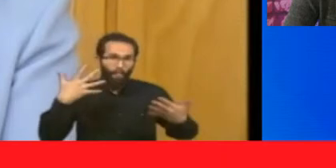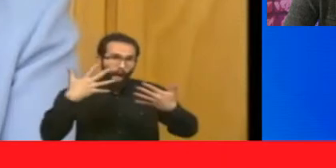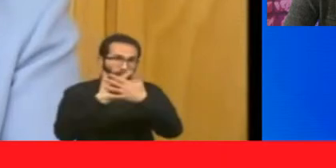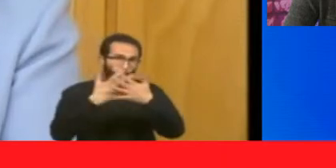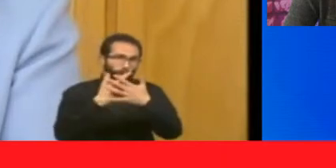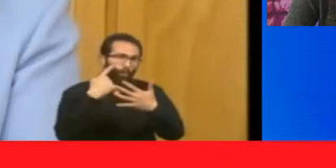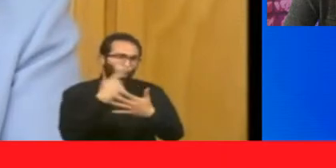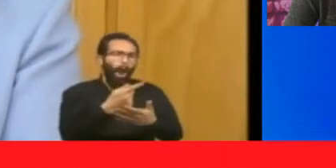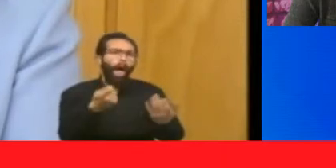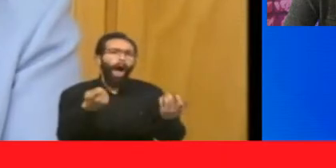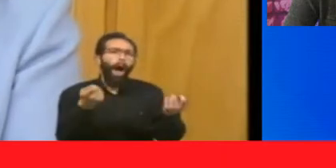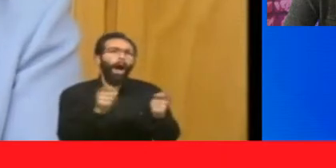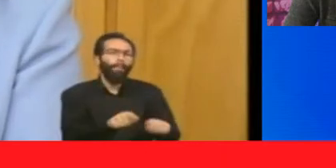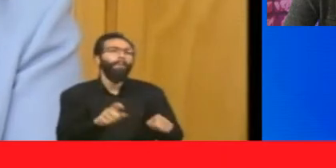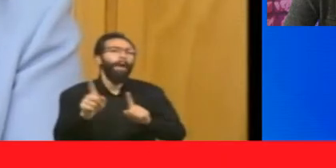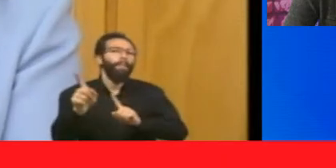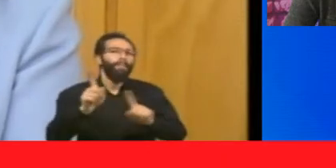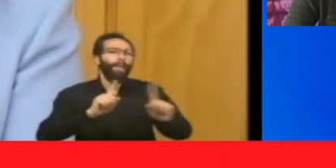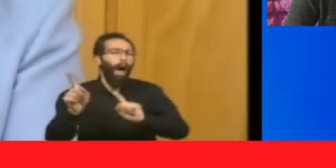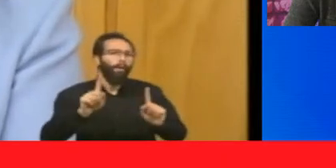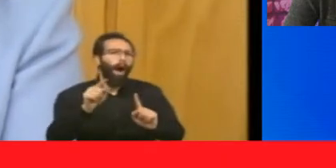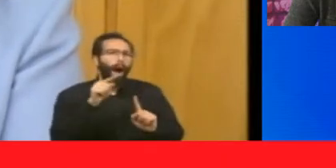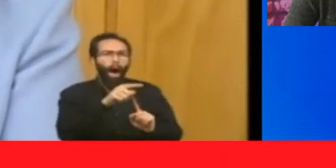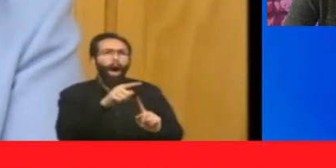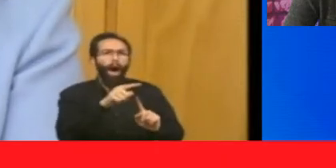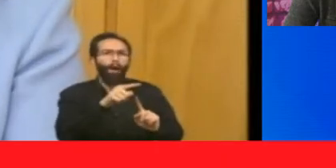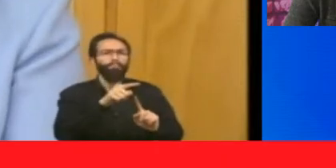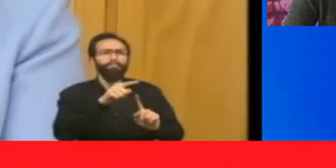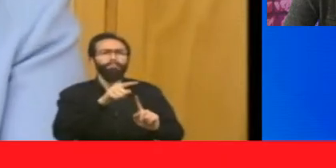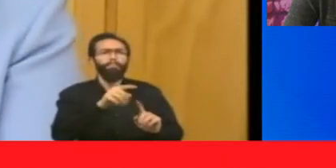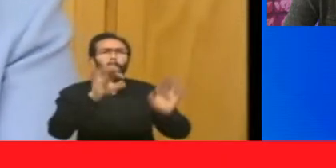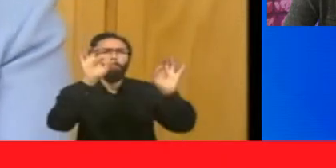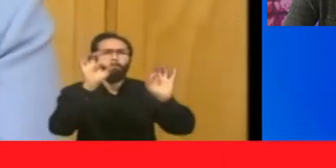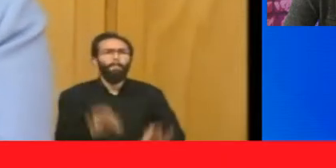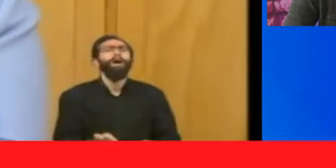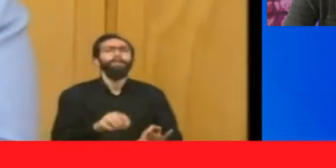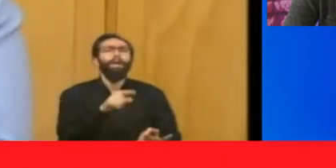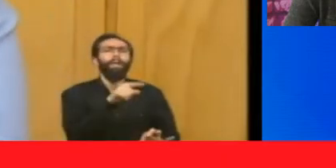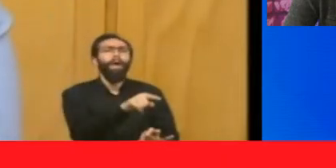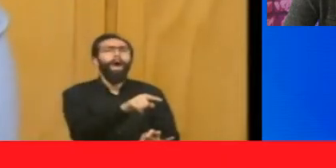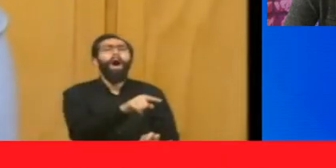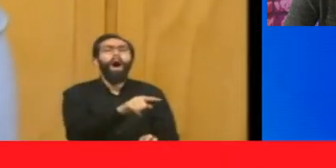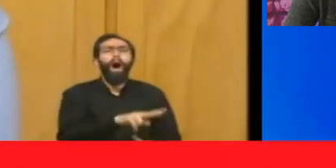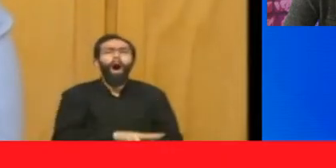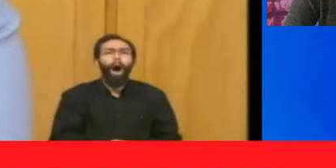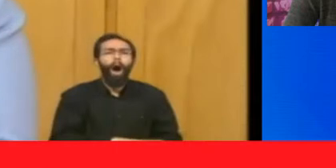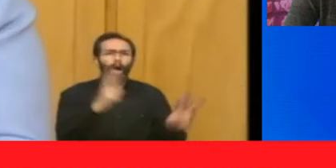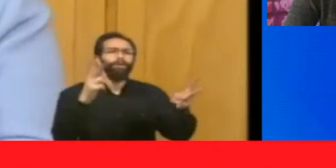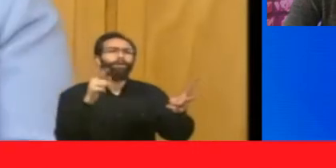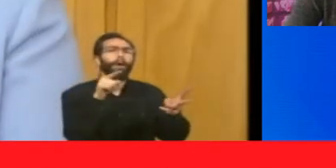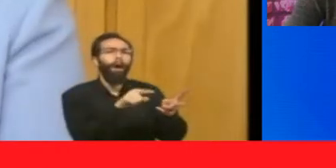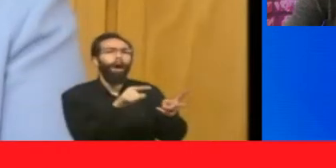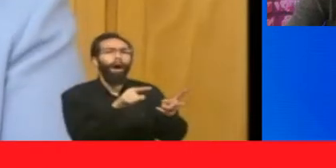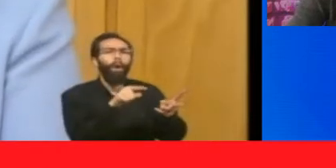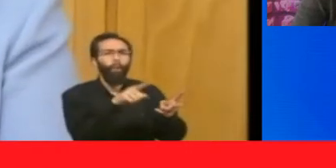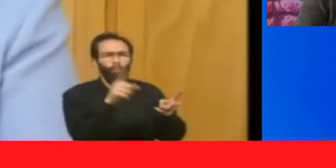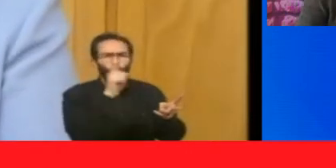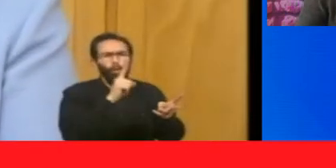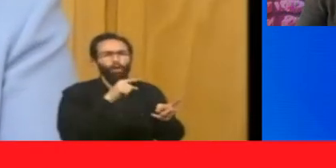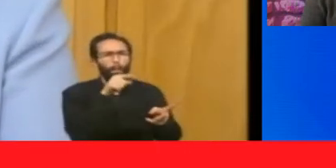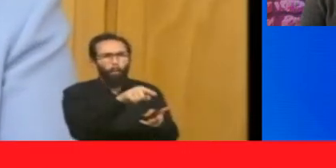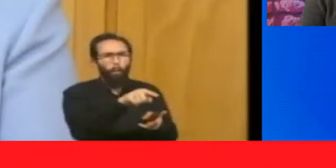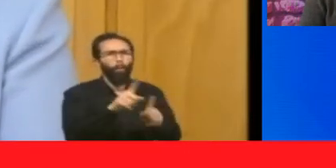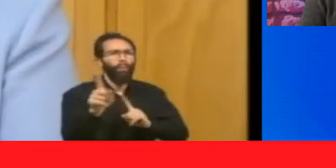takvime bağlayarak bir düğmeye bastılar. Bu nedenle açılan dava siyasi bir